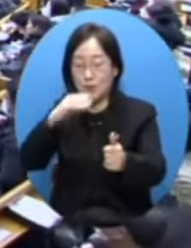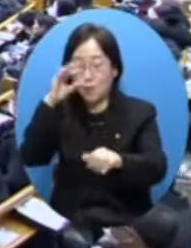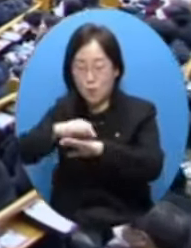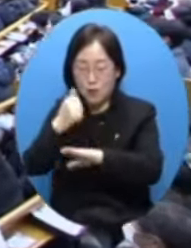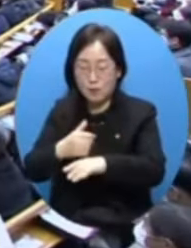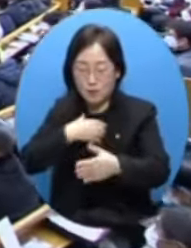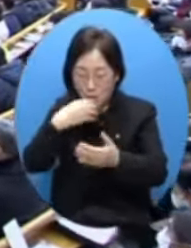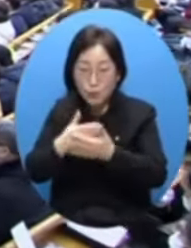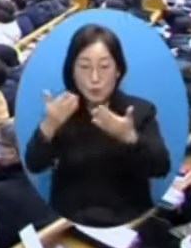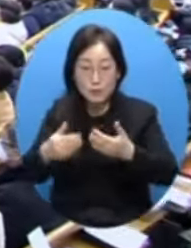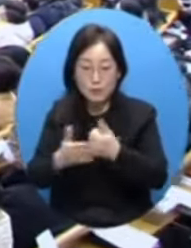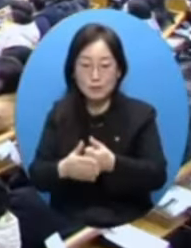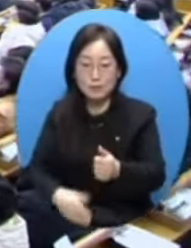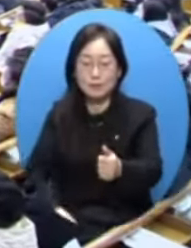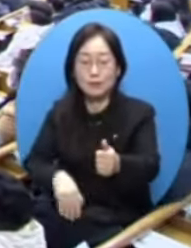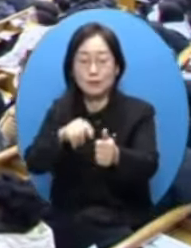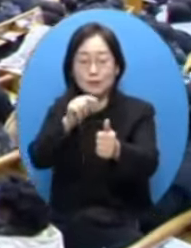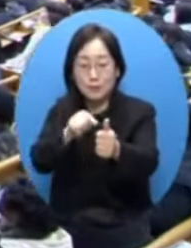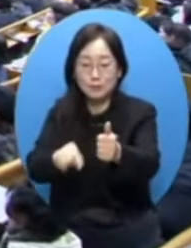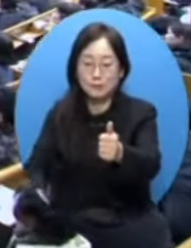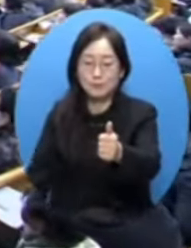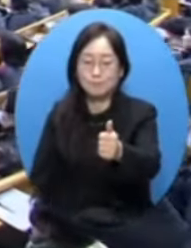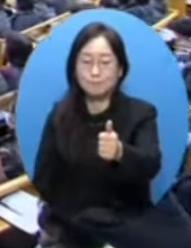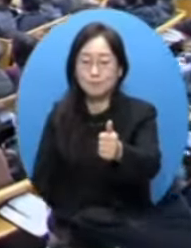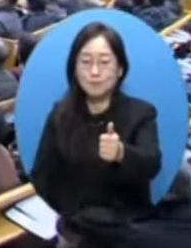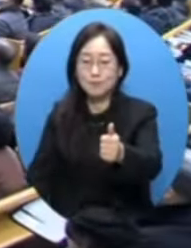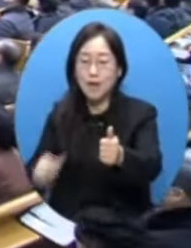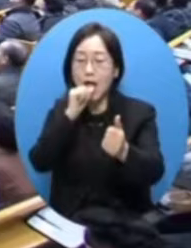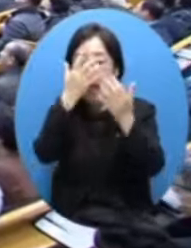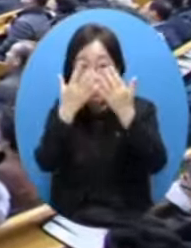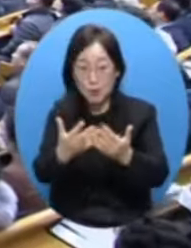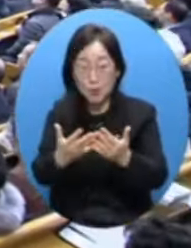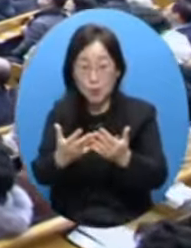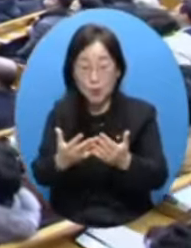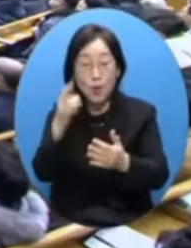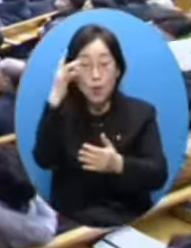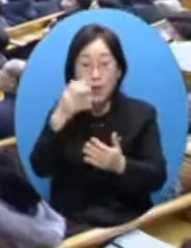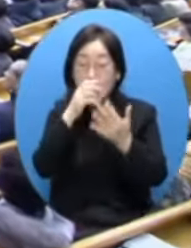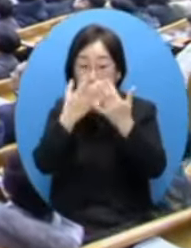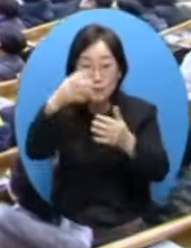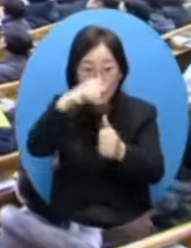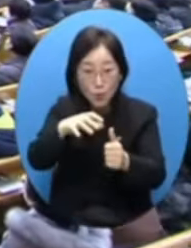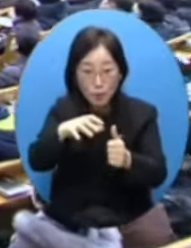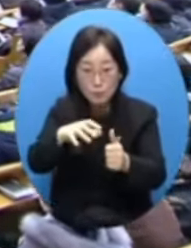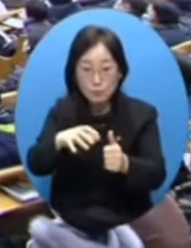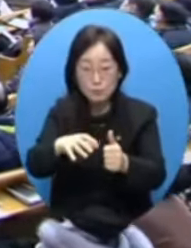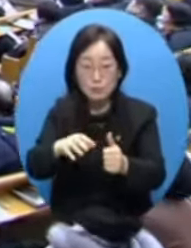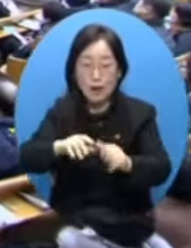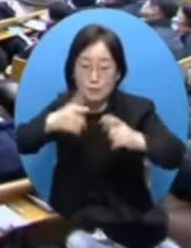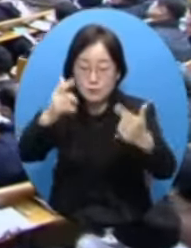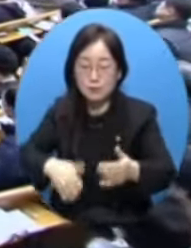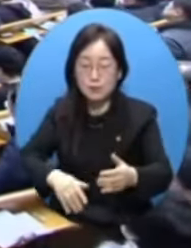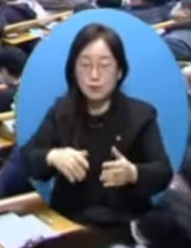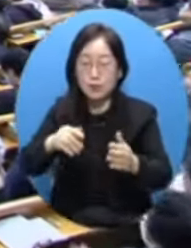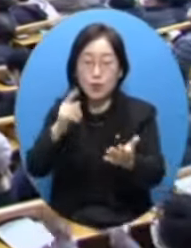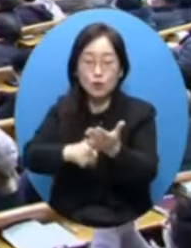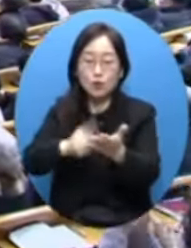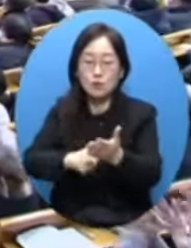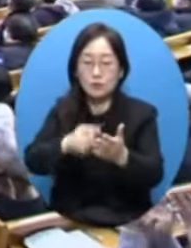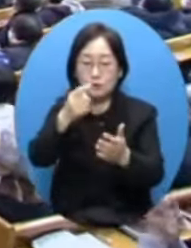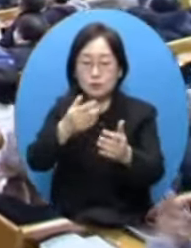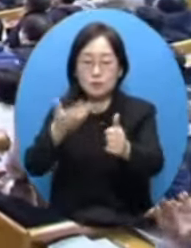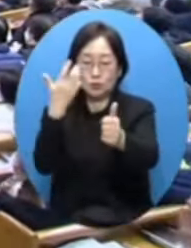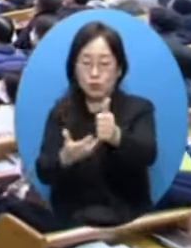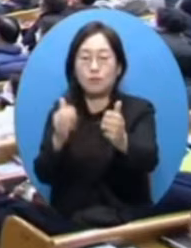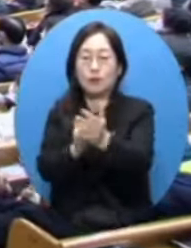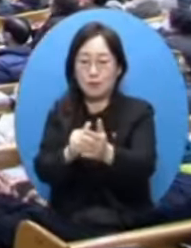감동을 받아갖고 그를 그 자리에서 감옥에 있는 죄수를 총리로 그냥 승격시켰습니다. 할렐루야!